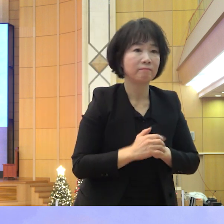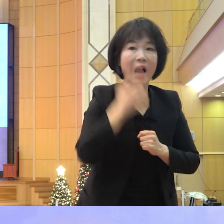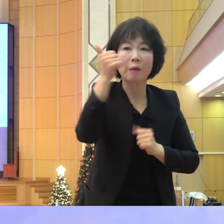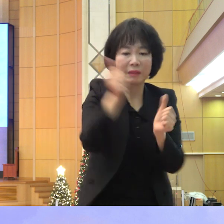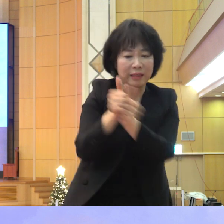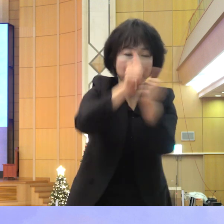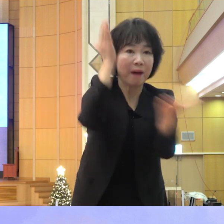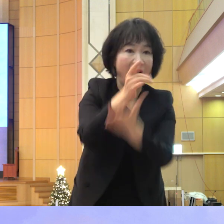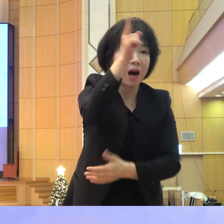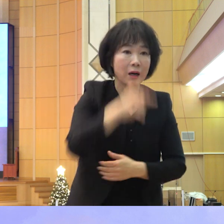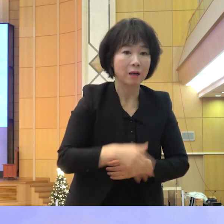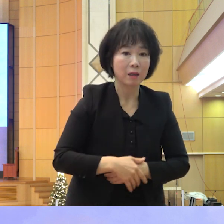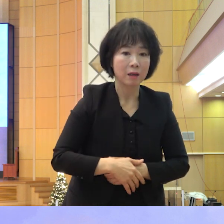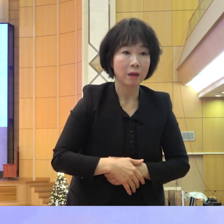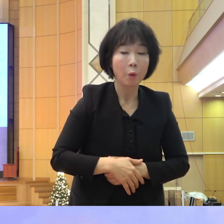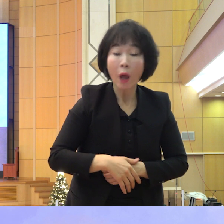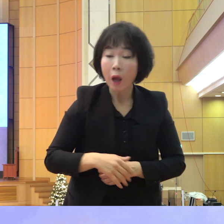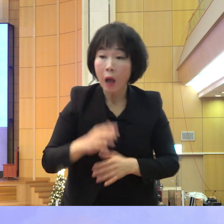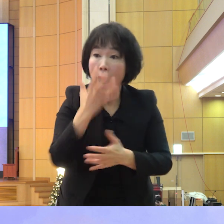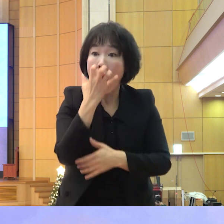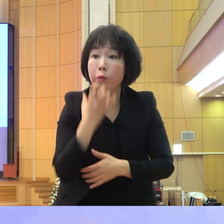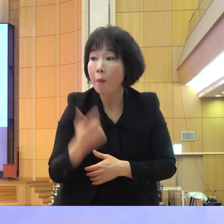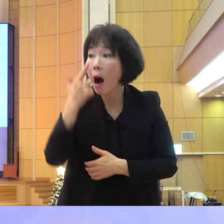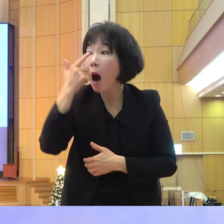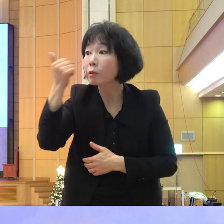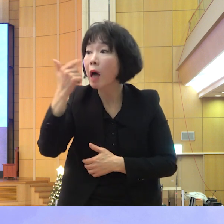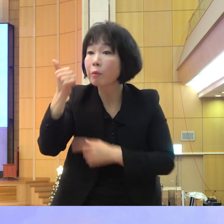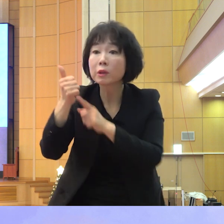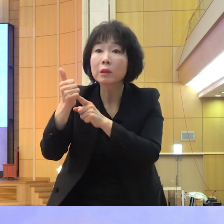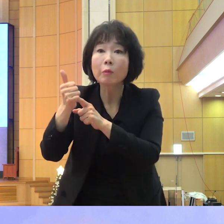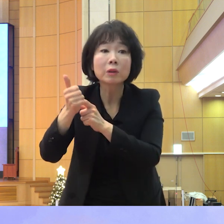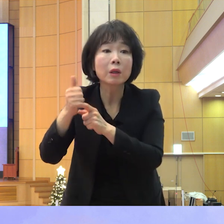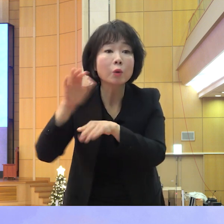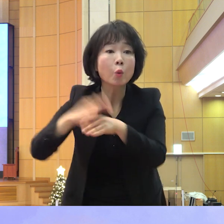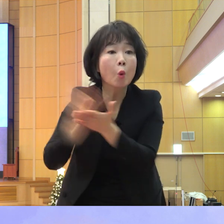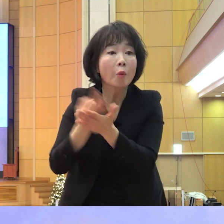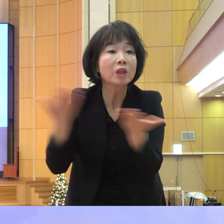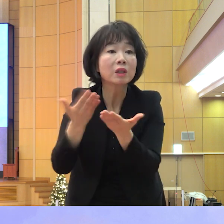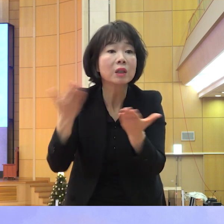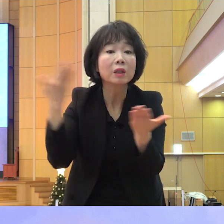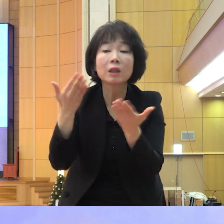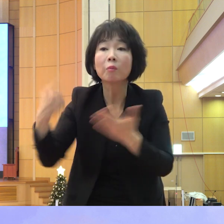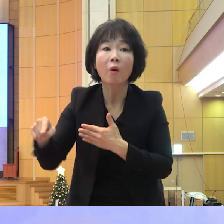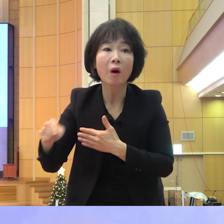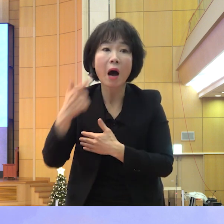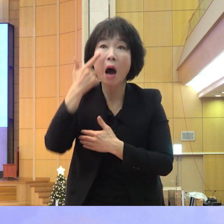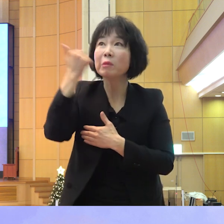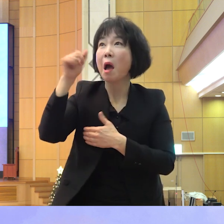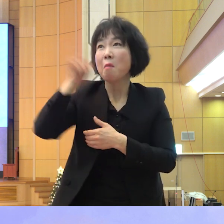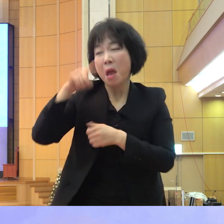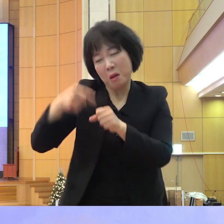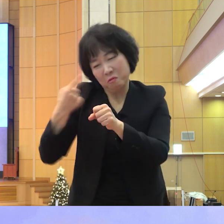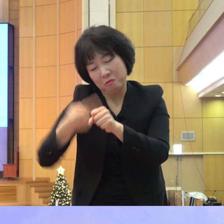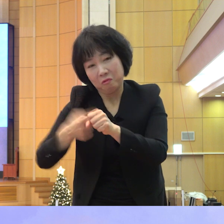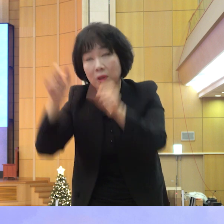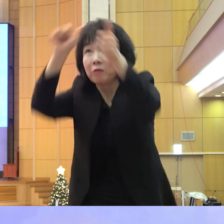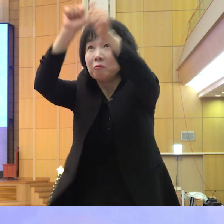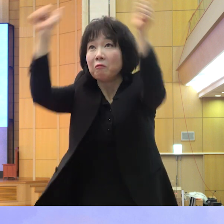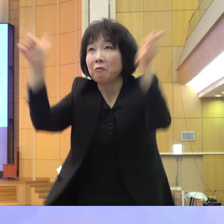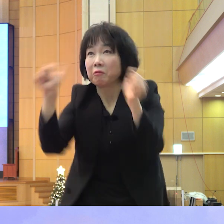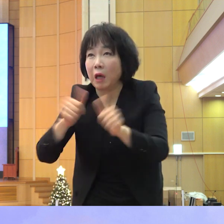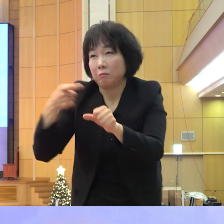그러니까 맨날 보는 게 아버지 우상 만드는 것만 쳐다보고 있으니 되겠어요? 그러니까 아버지 집 떠나! 친척도